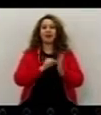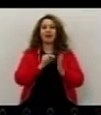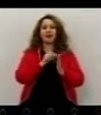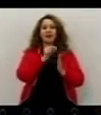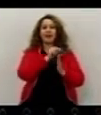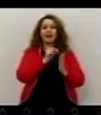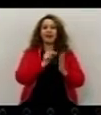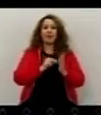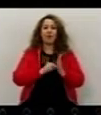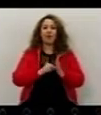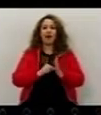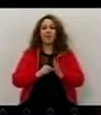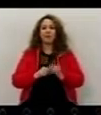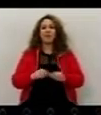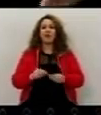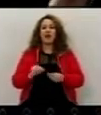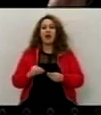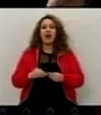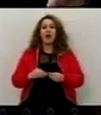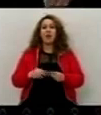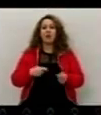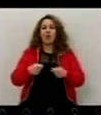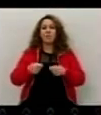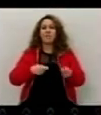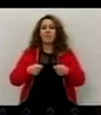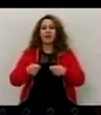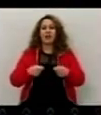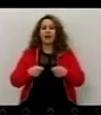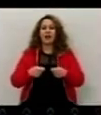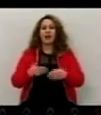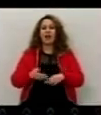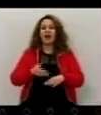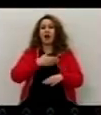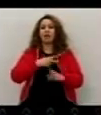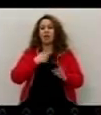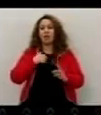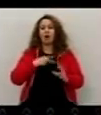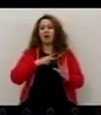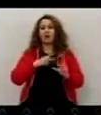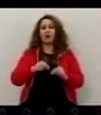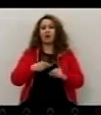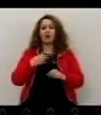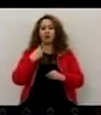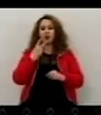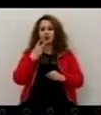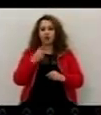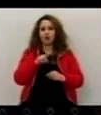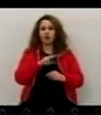للديوان المهني الحبوب، وآخرها يوم 24 كنت أشرفت على التدشين في منطقة حدودية لبرج باجي